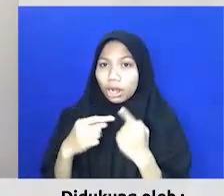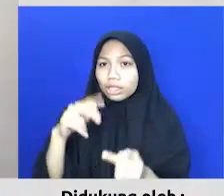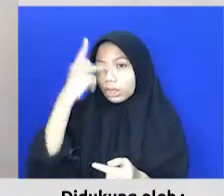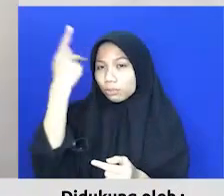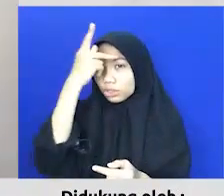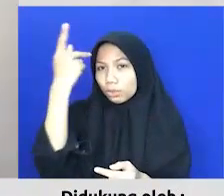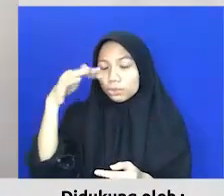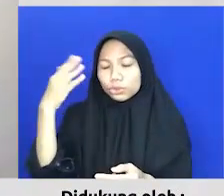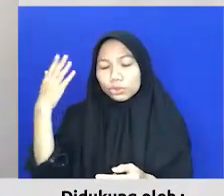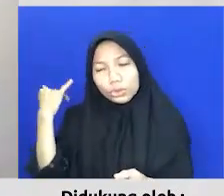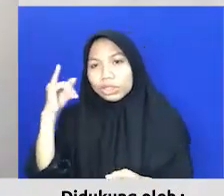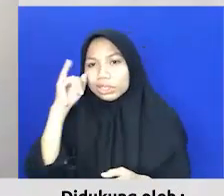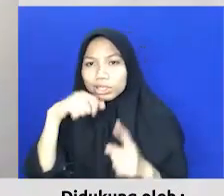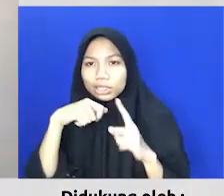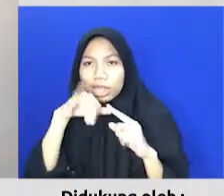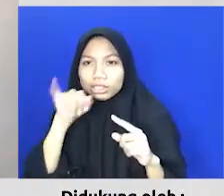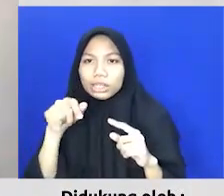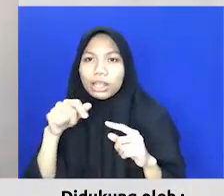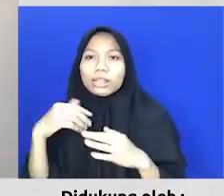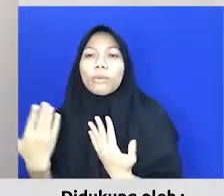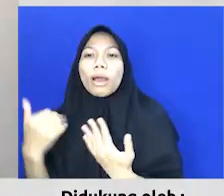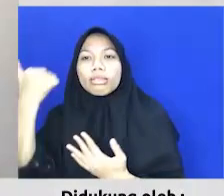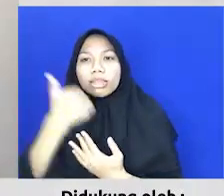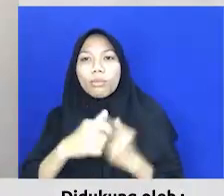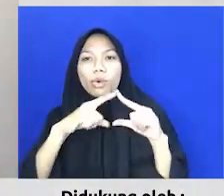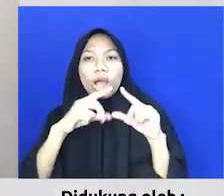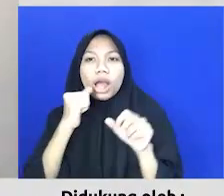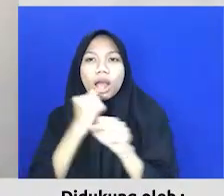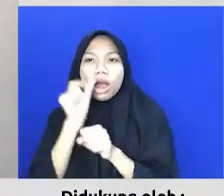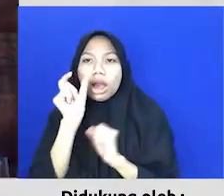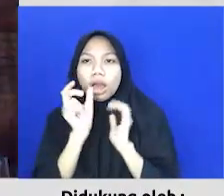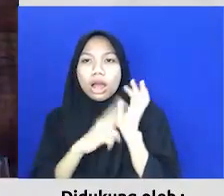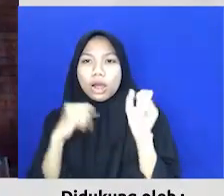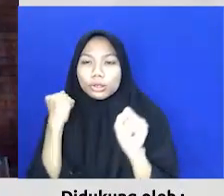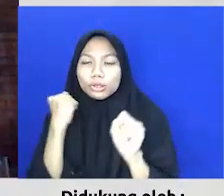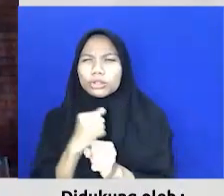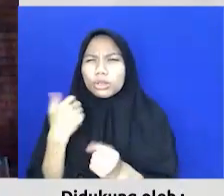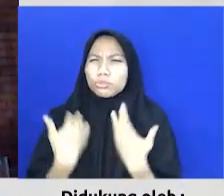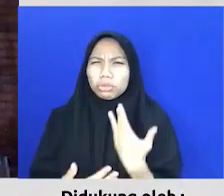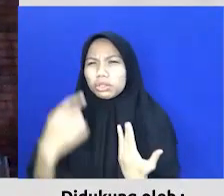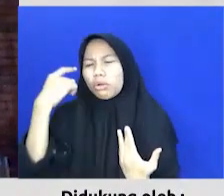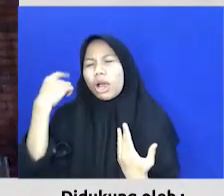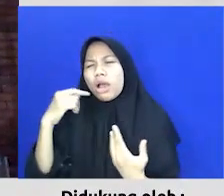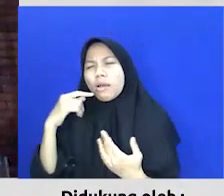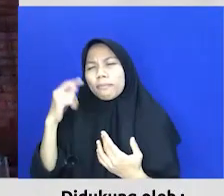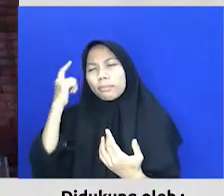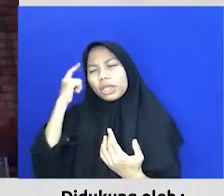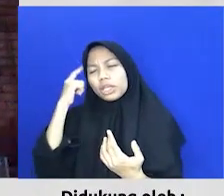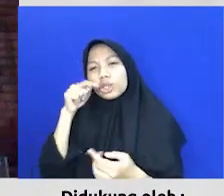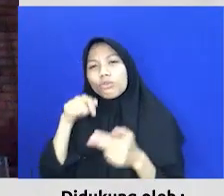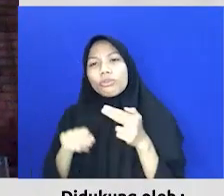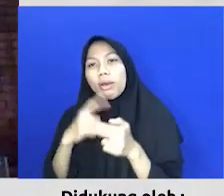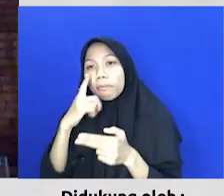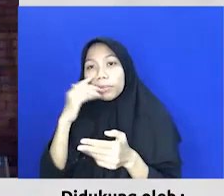lulusnya? 91 dari UI. 91 dari UI. Terus 94 dia MA-nya di Canberra.